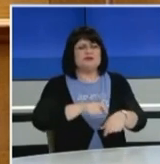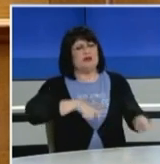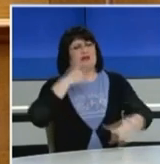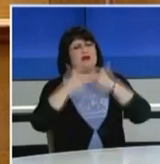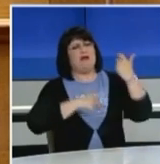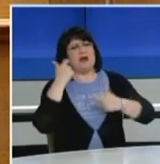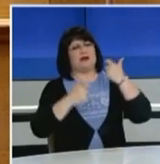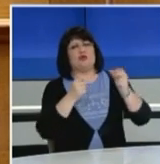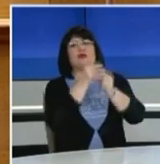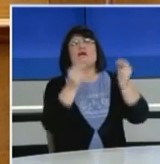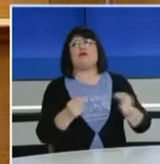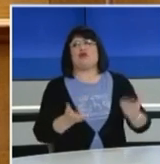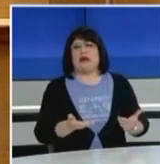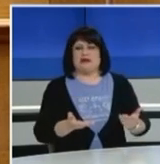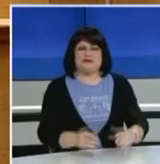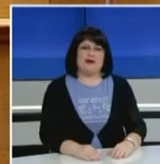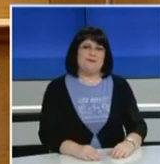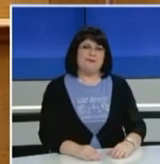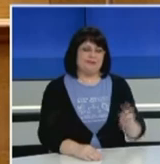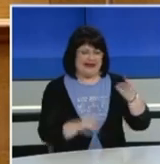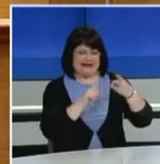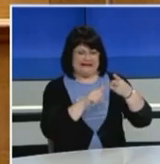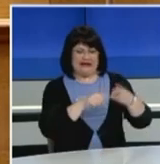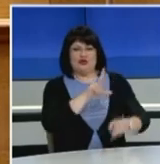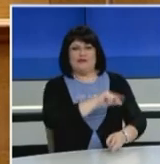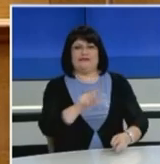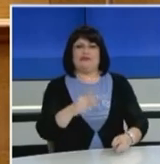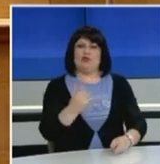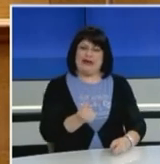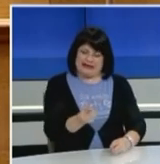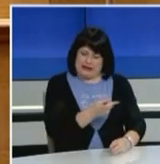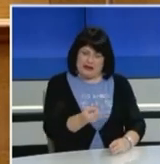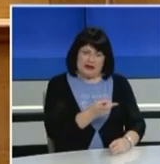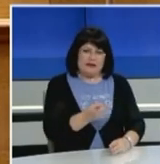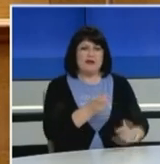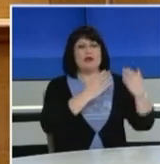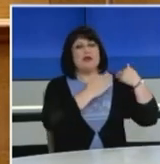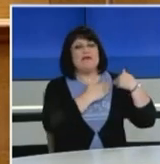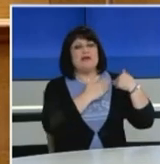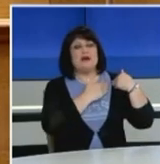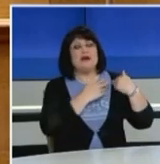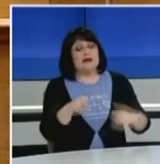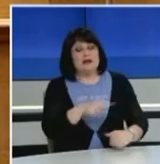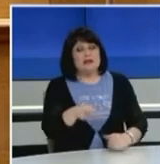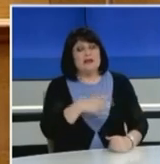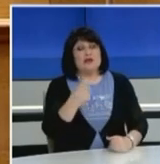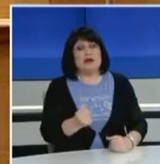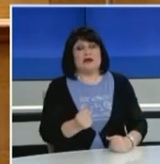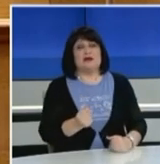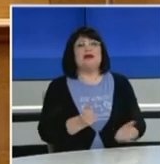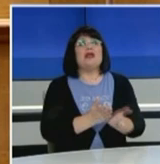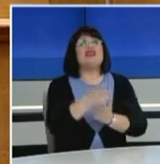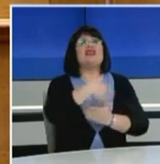για τις συνέπειές της. Το τρίτο κοινό χαρακτηριστικό σας είναι η ευθύνη που μοιράζεστε για την κατάσταση στον χώρο